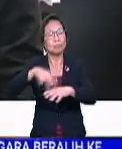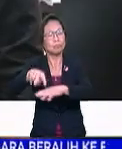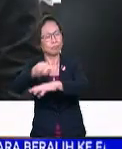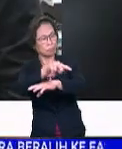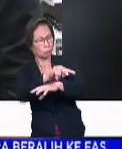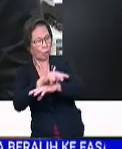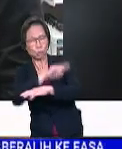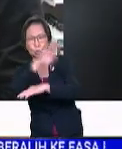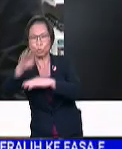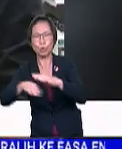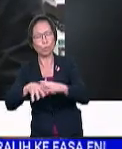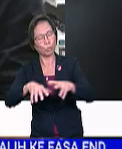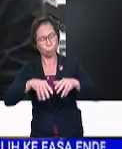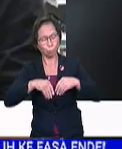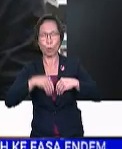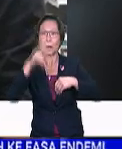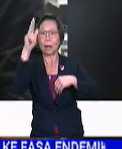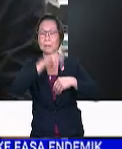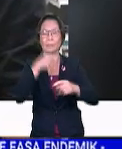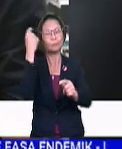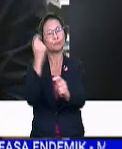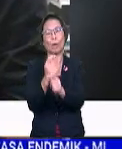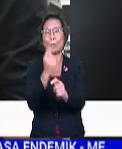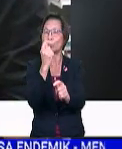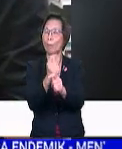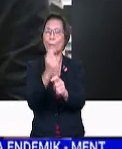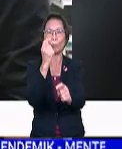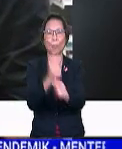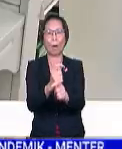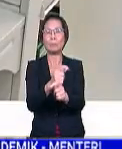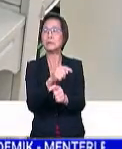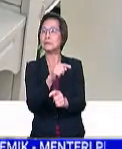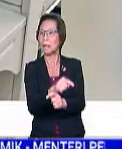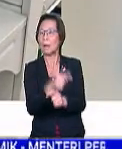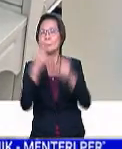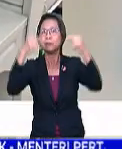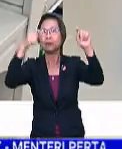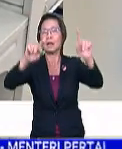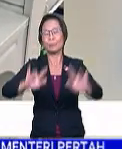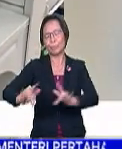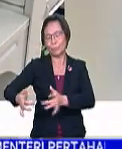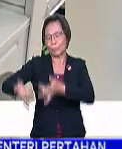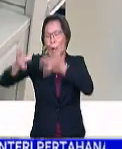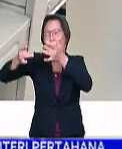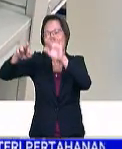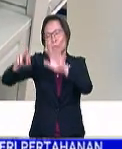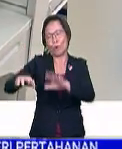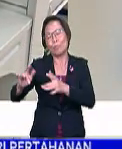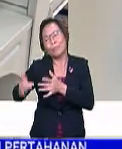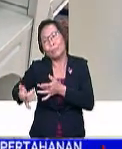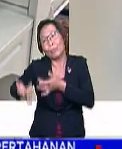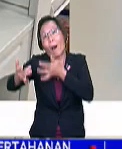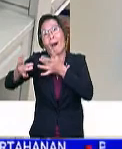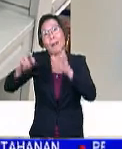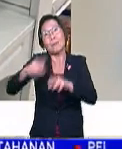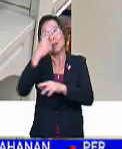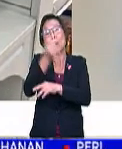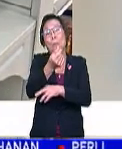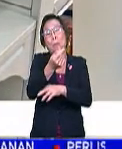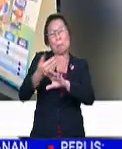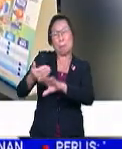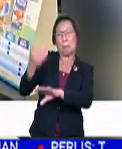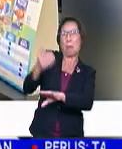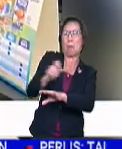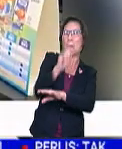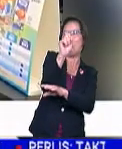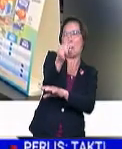menyambut baik usaha kerajaan menetapkan harga tersebut yang disifatkan berjaya meringankan beban rakyat memandangkan harga sebelum